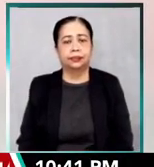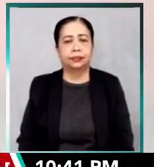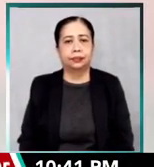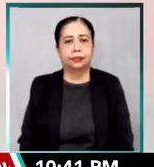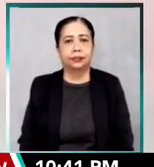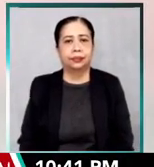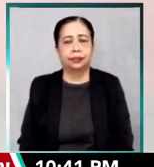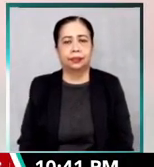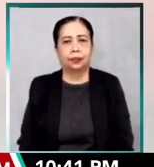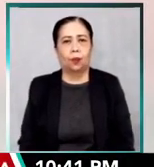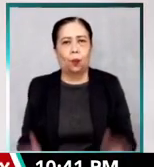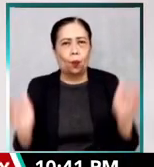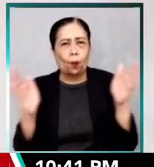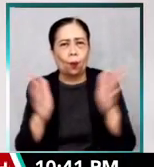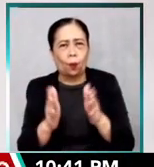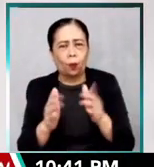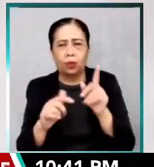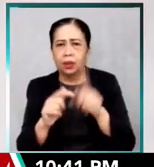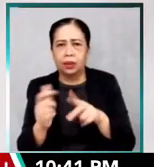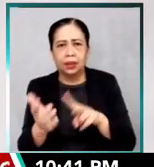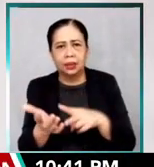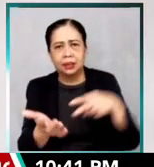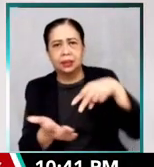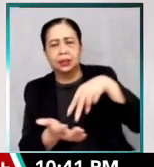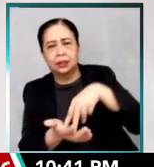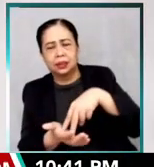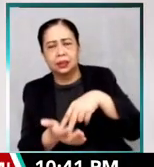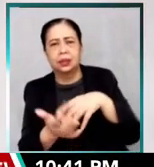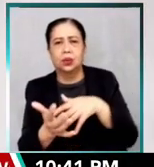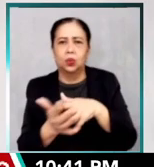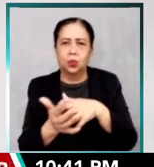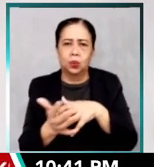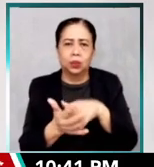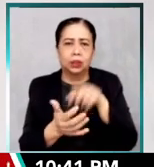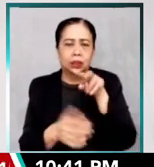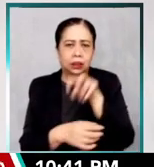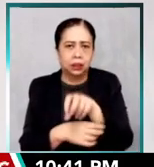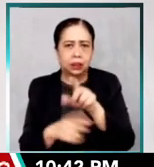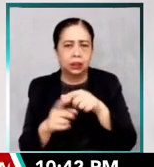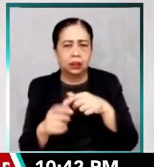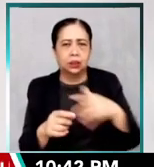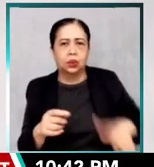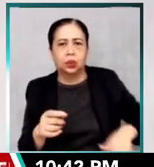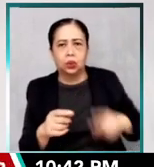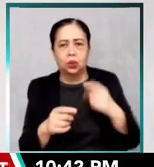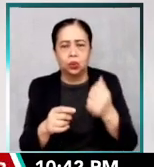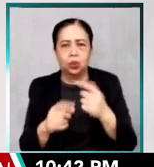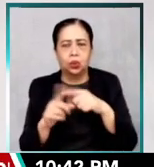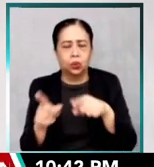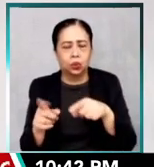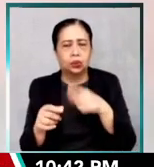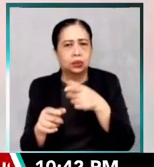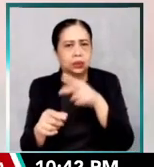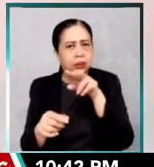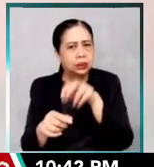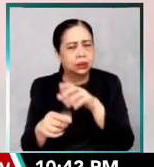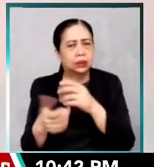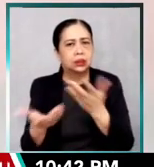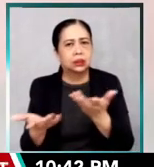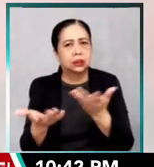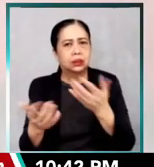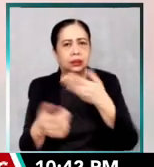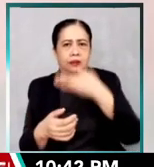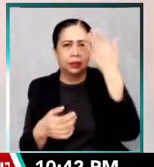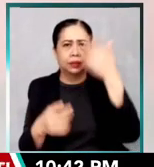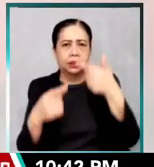Payat, di makatayo at nangihina. Ganito natagpuan ng dog rescuer na si Ernie ang asong ito sa harap ng gate ng